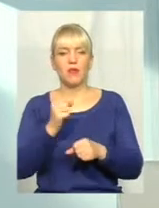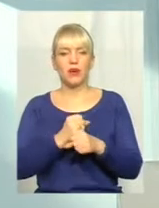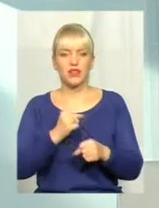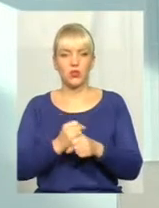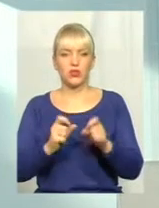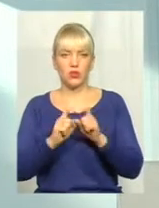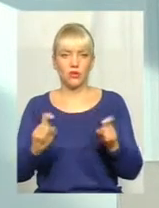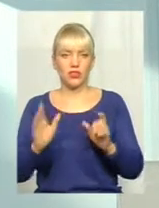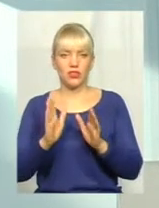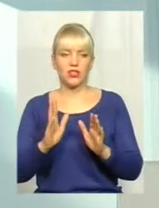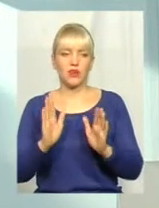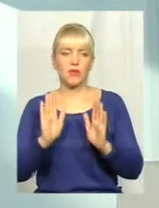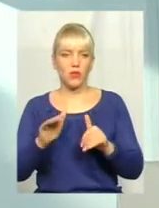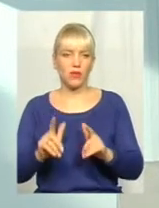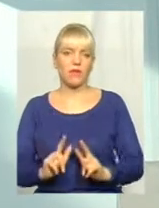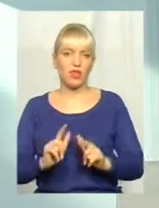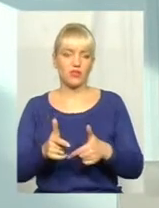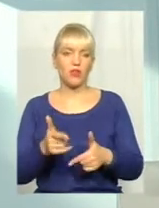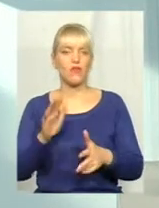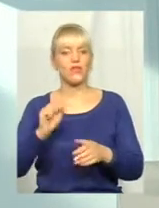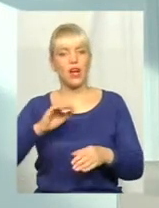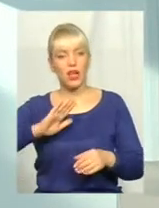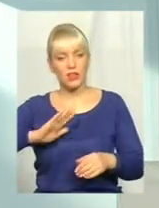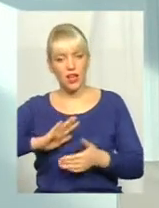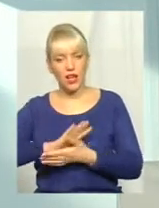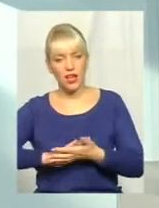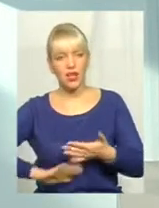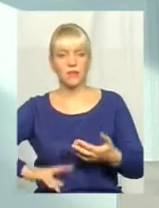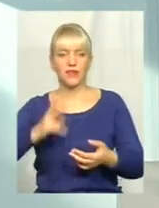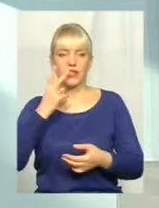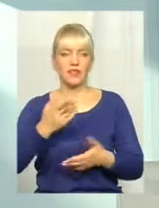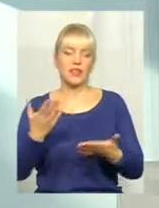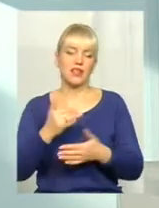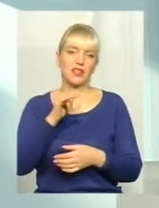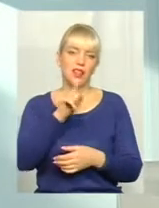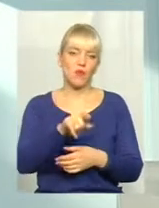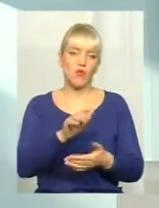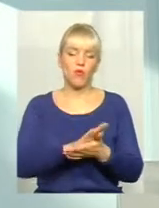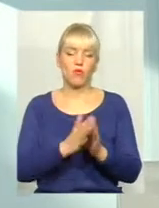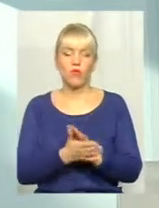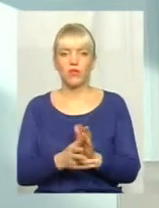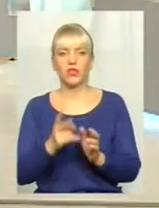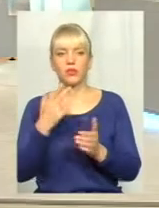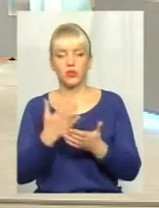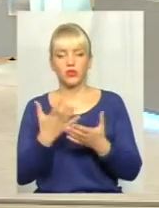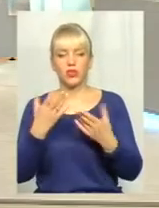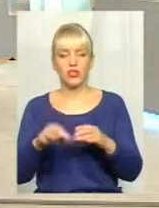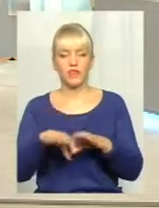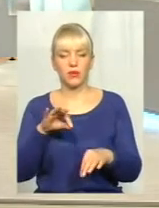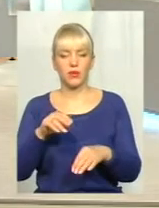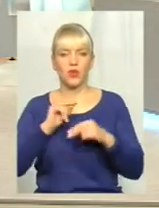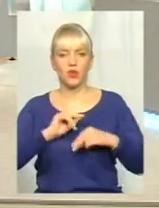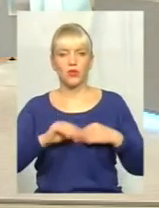тоді влаштовуйтесь. А вже далі ви вже можете дивитися, які там умови. І просто є вибір роботодавців, і